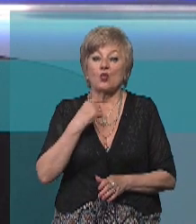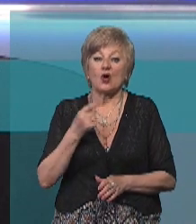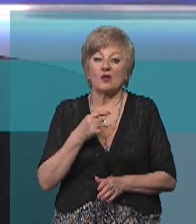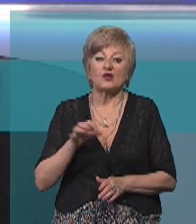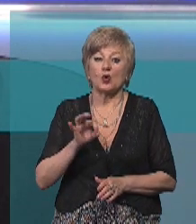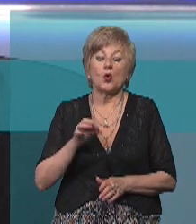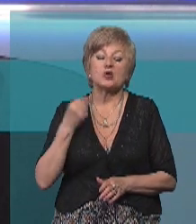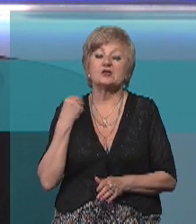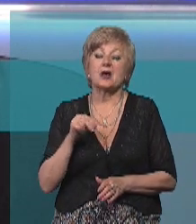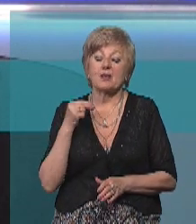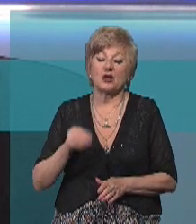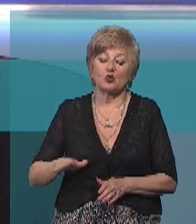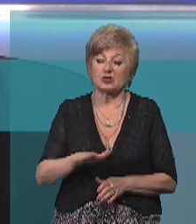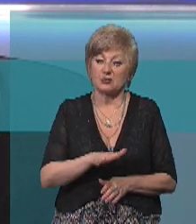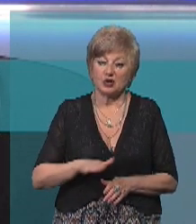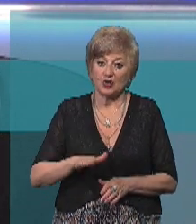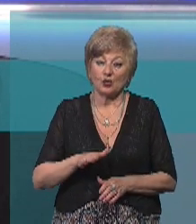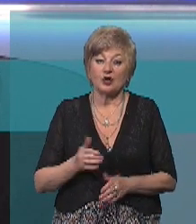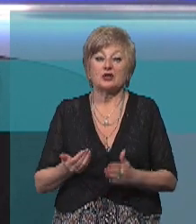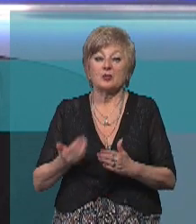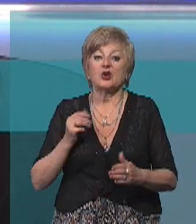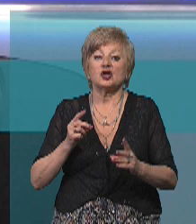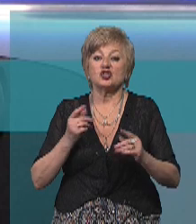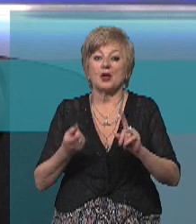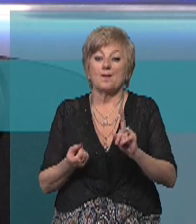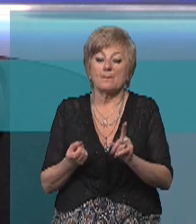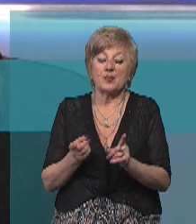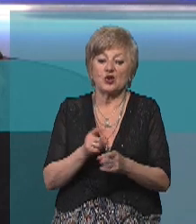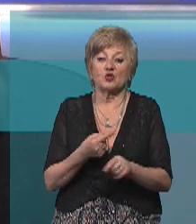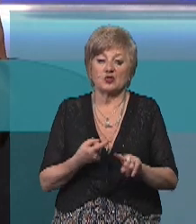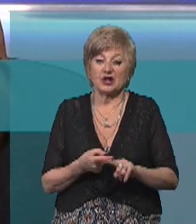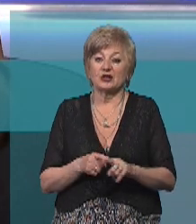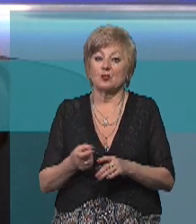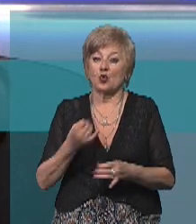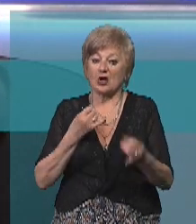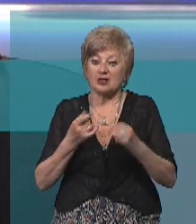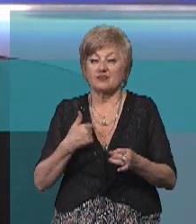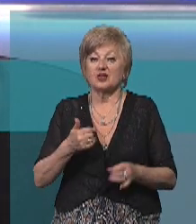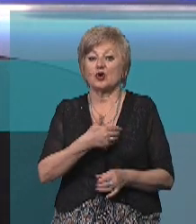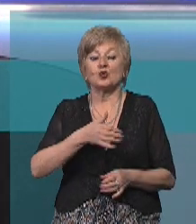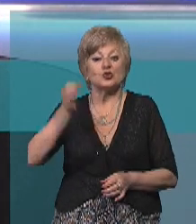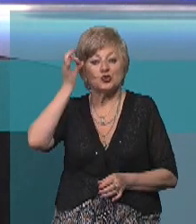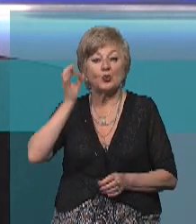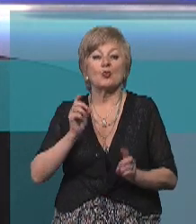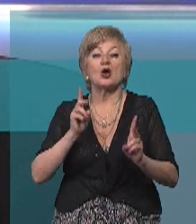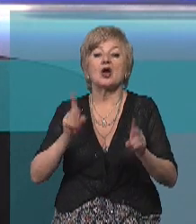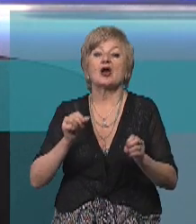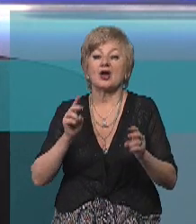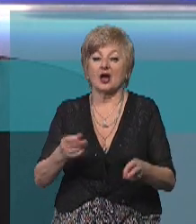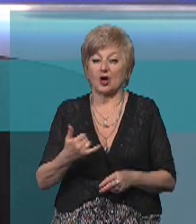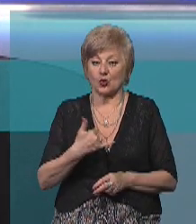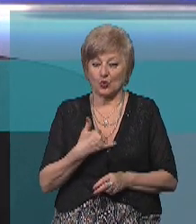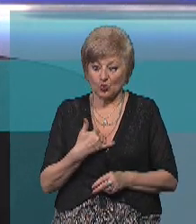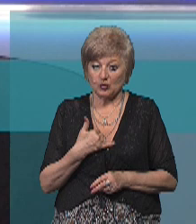безпосередньо в Запорізькому регіоні. І перш ніж ми перейдемо безпосередньо до цієї розмови, я хочу нагадати, як у нас тут у